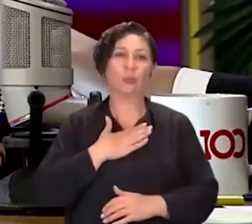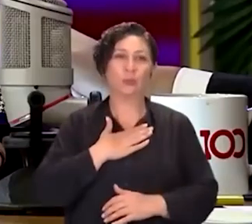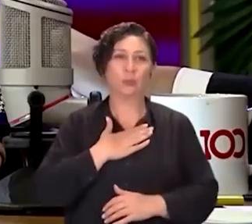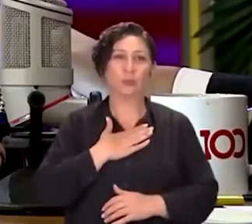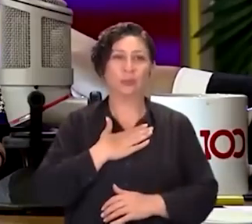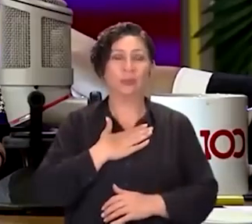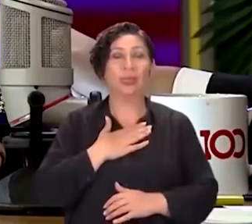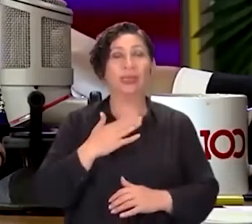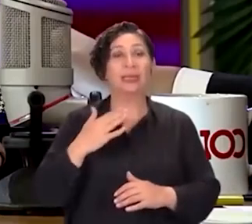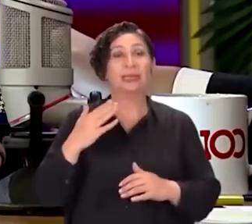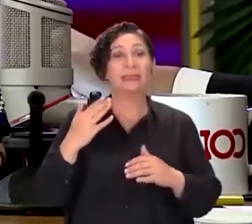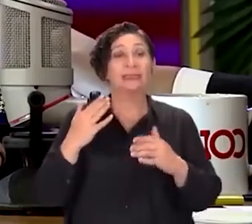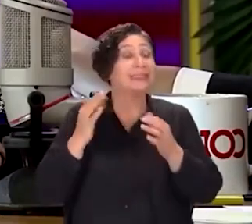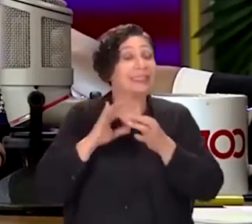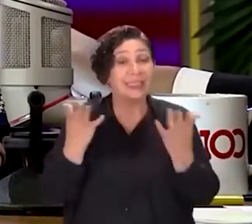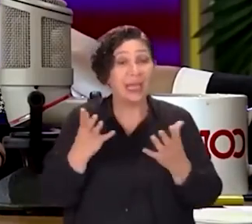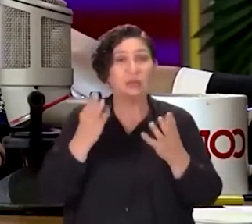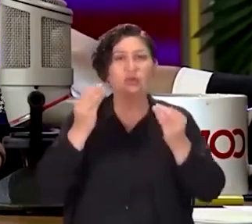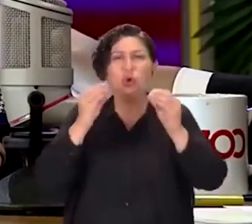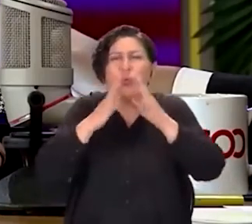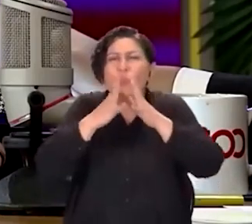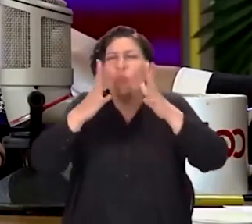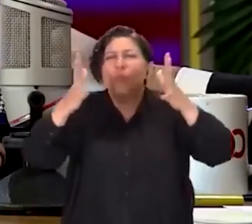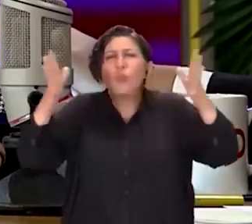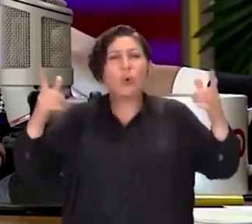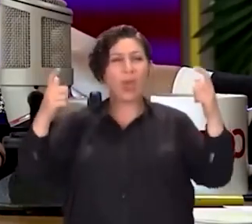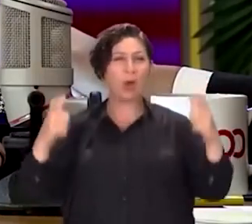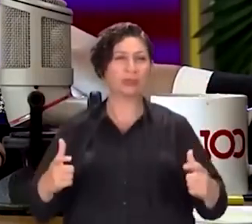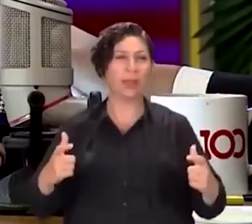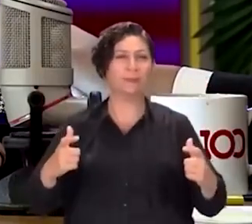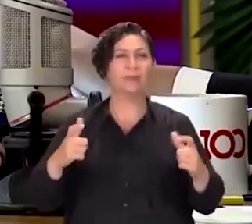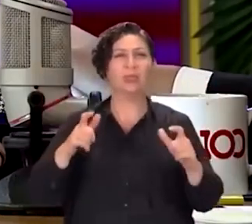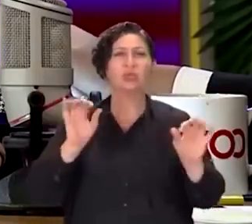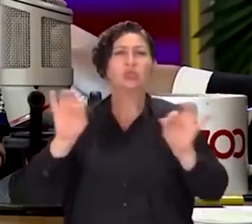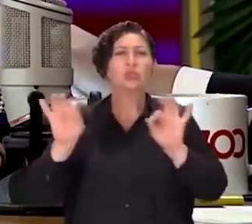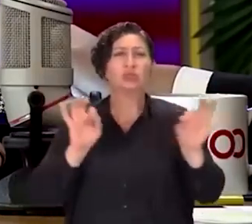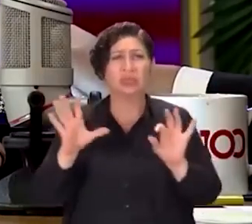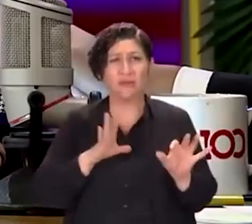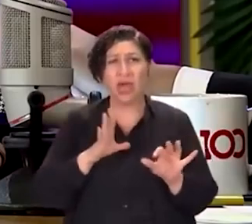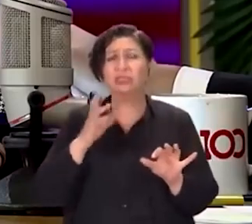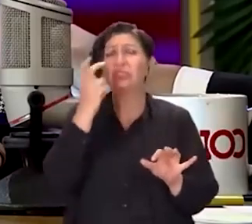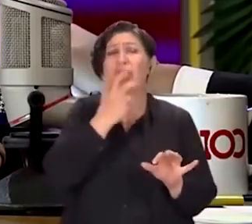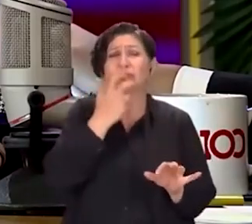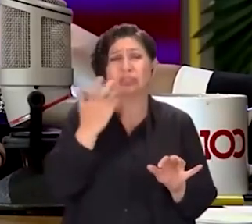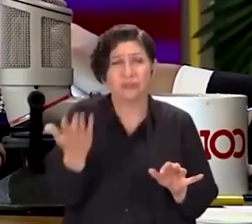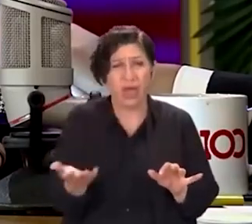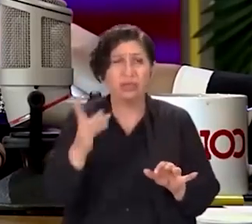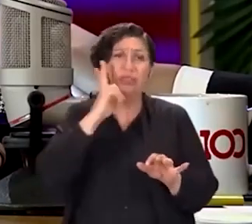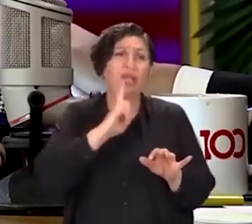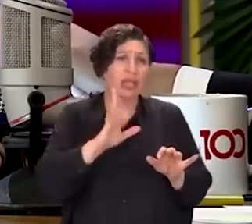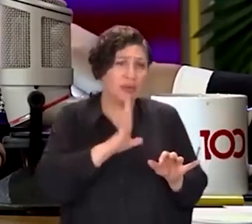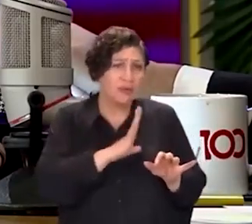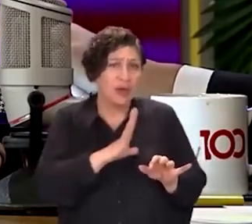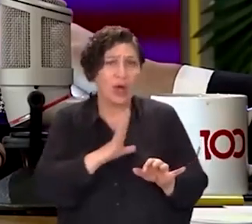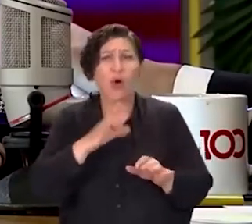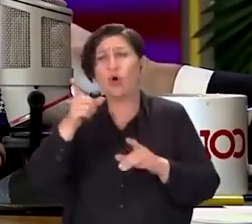Yani çünkü çok kozmopolit bir ortam. Sosyetesi var, sanatçısı var, zengini